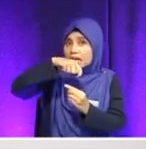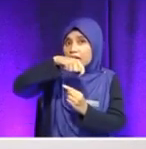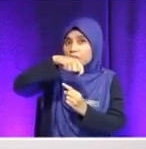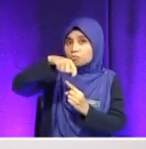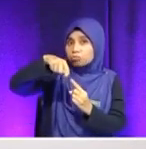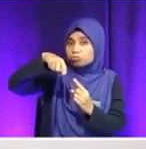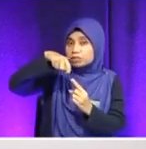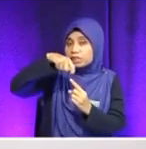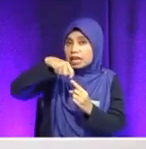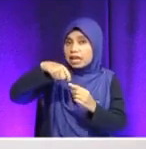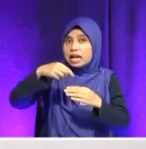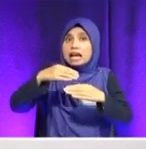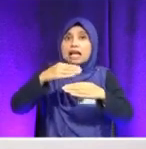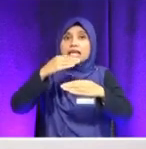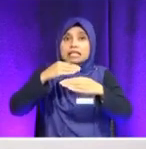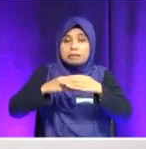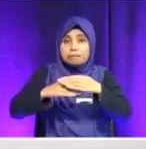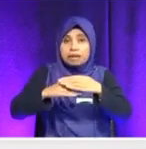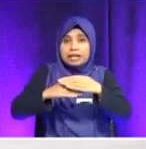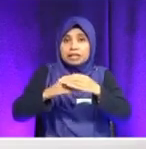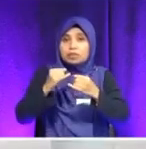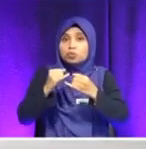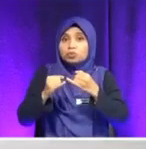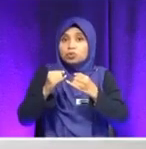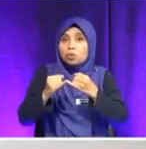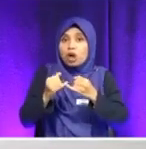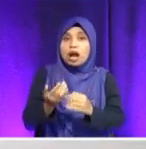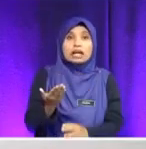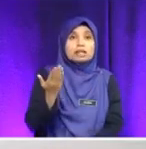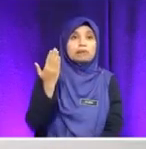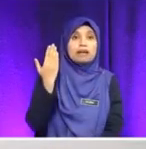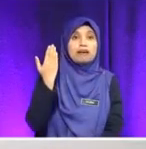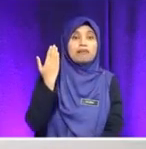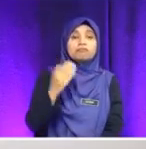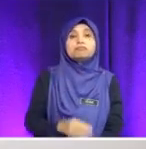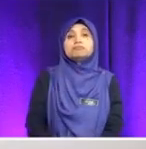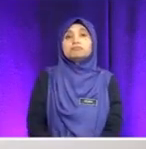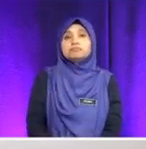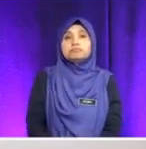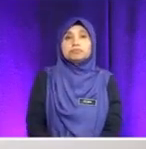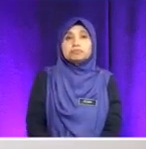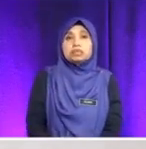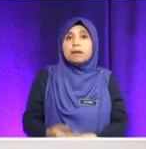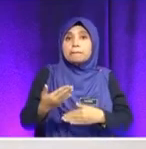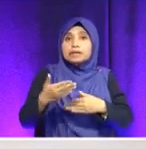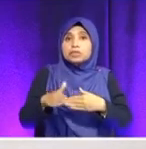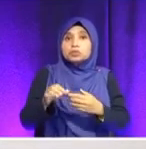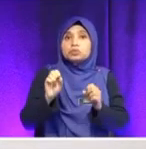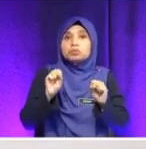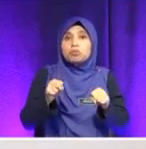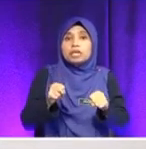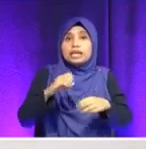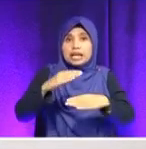Pusingkan. Ha, lipat hujung ni ke belakang. Macam tu. Okey, cikgu. Okey, kemudian kita boleh lipat